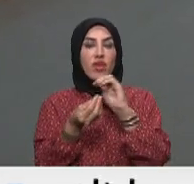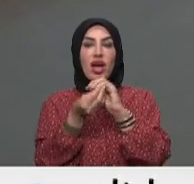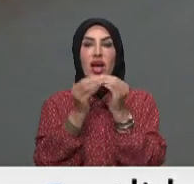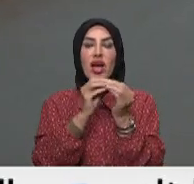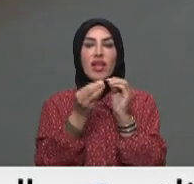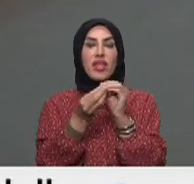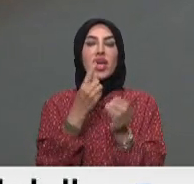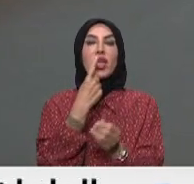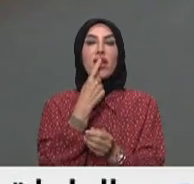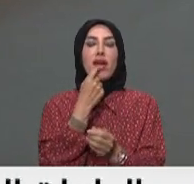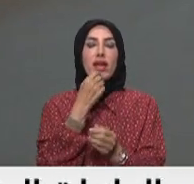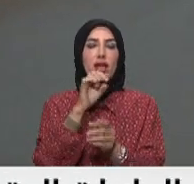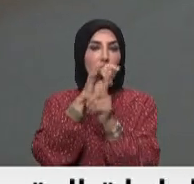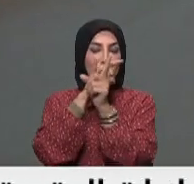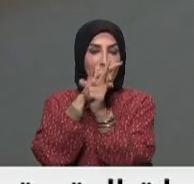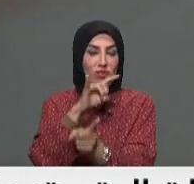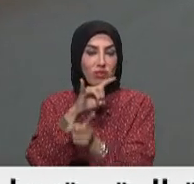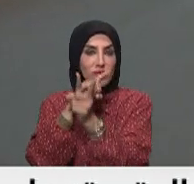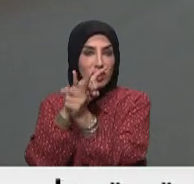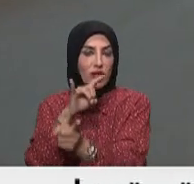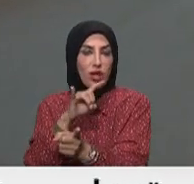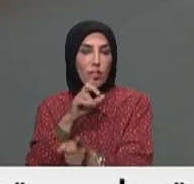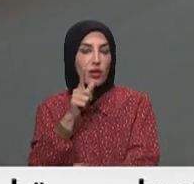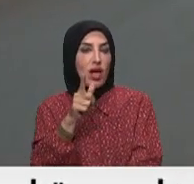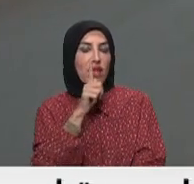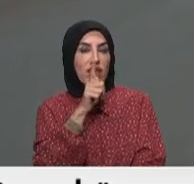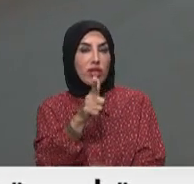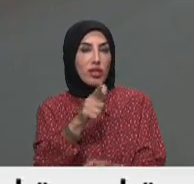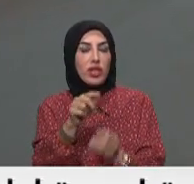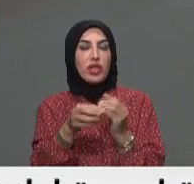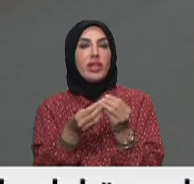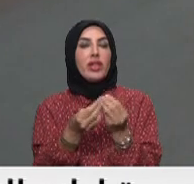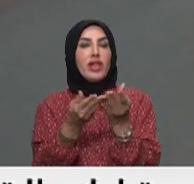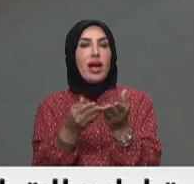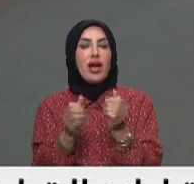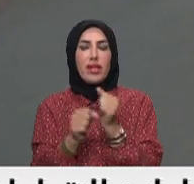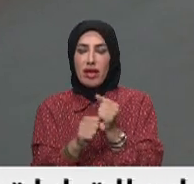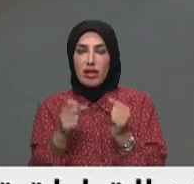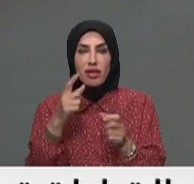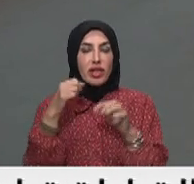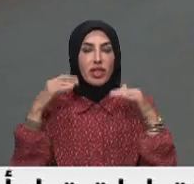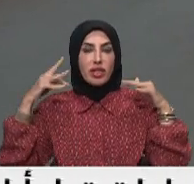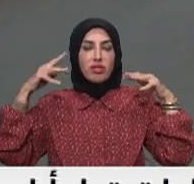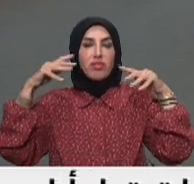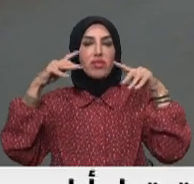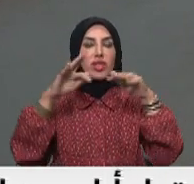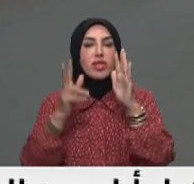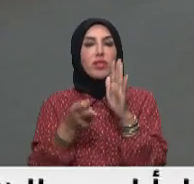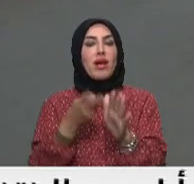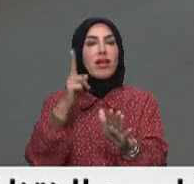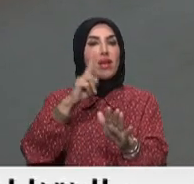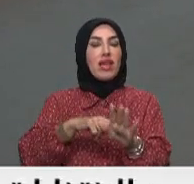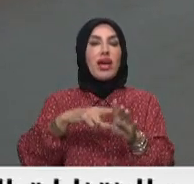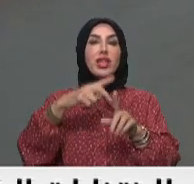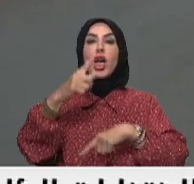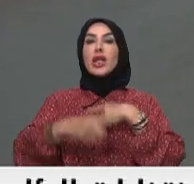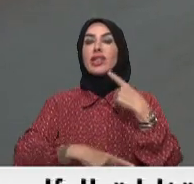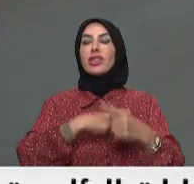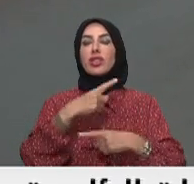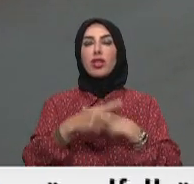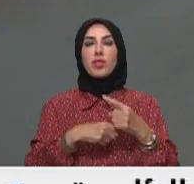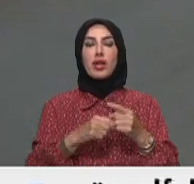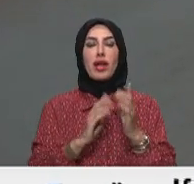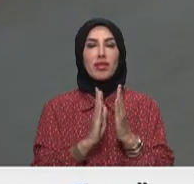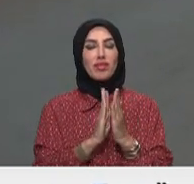سيتم قصفها من قبل العدو، وهذا ما أثار أيضا موجة نزوح جديدة من هذه المناطق